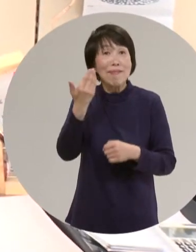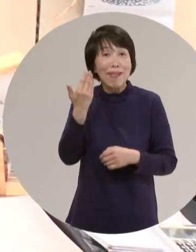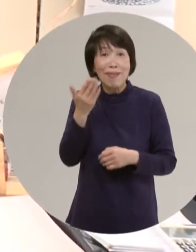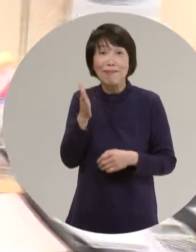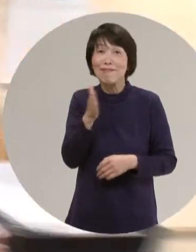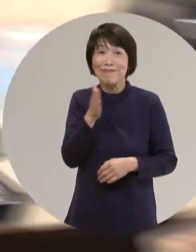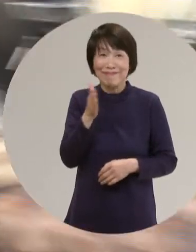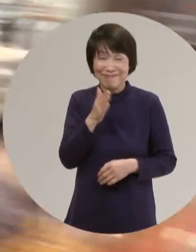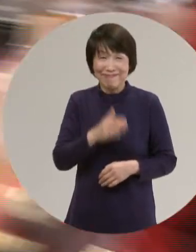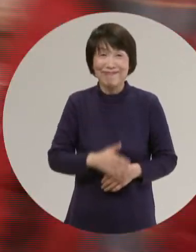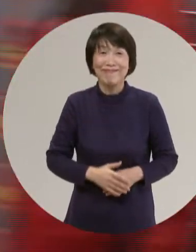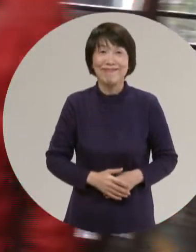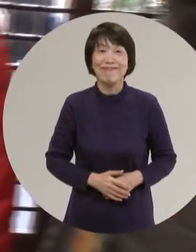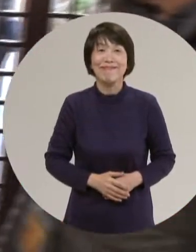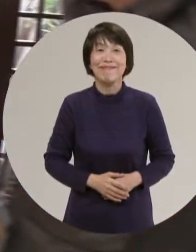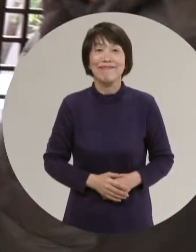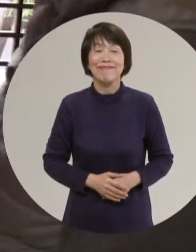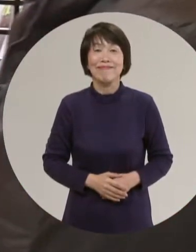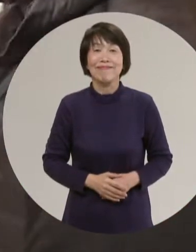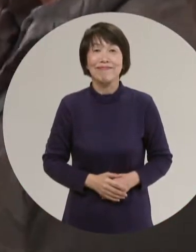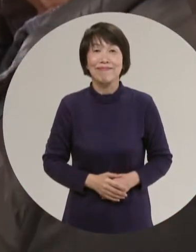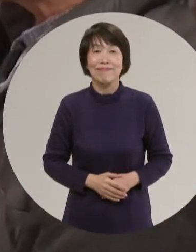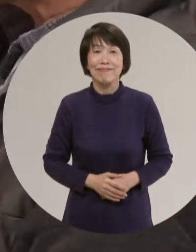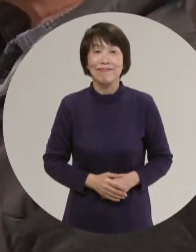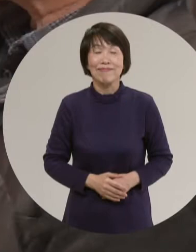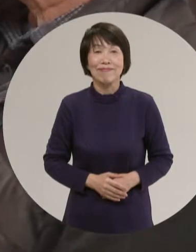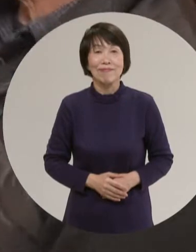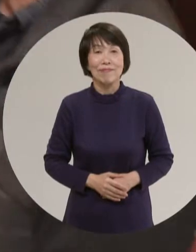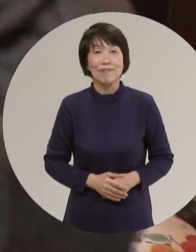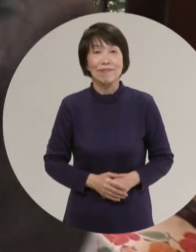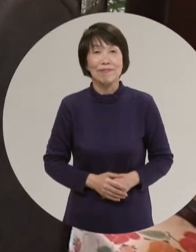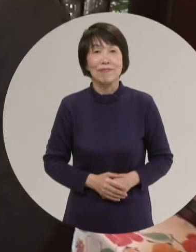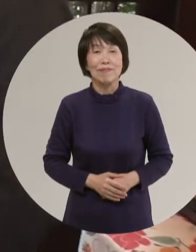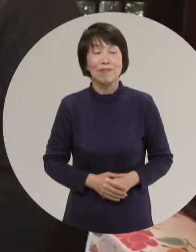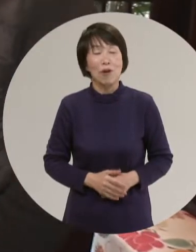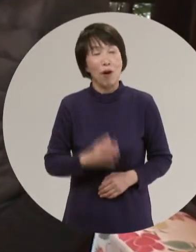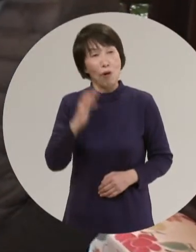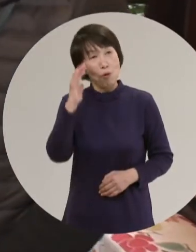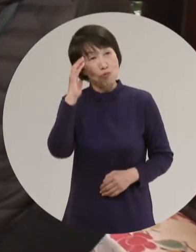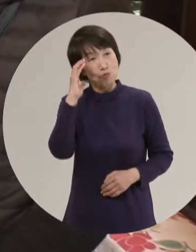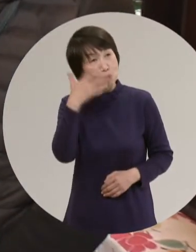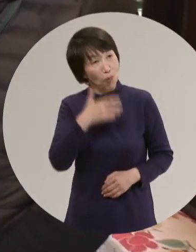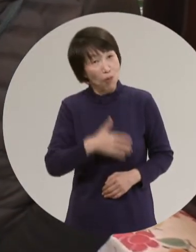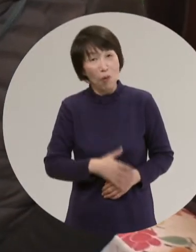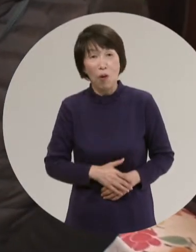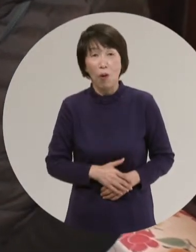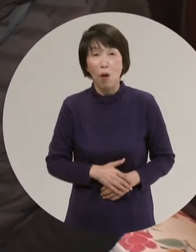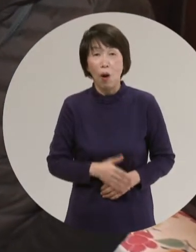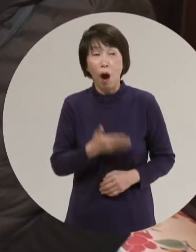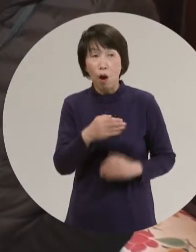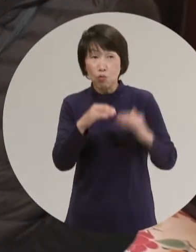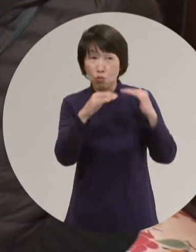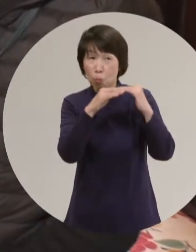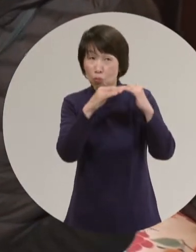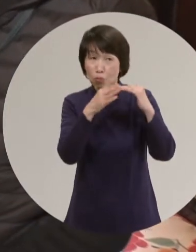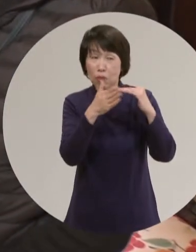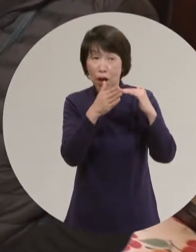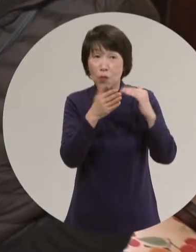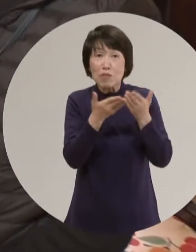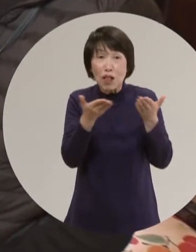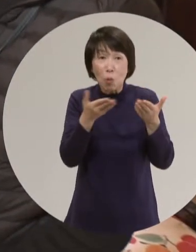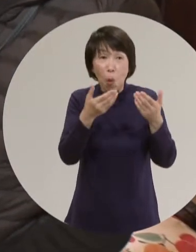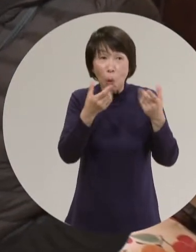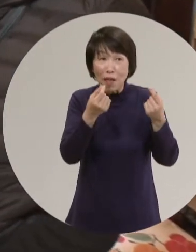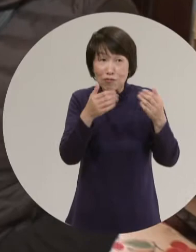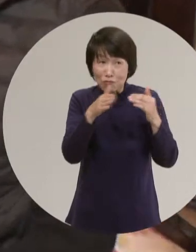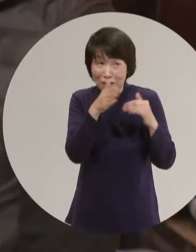165年なんですか、はい、 いやそうですか。でも大体同い